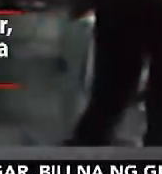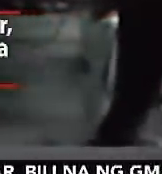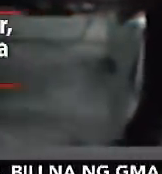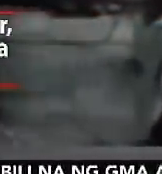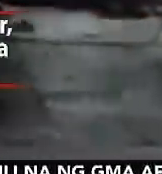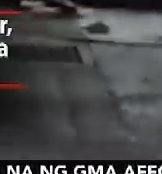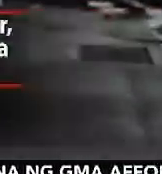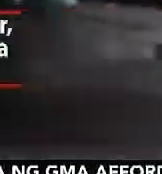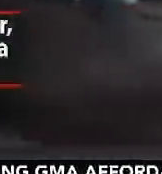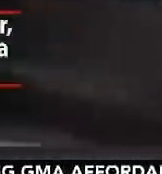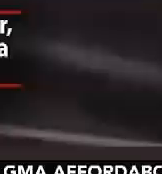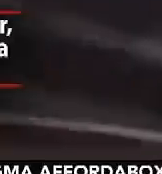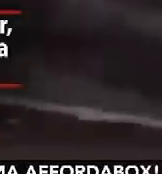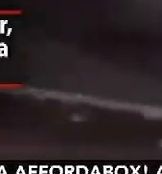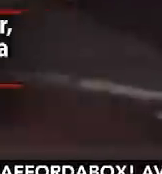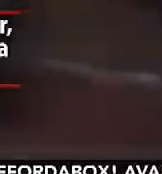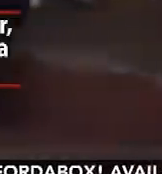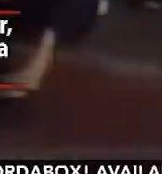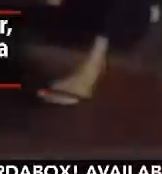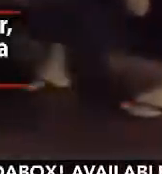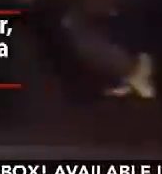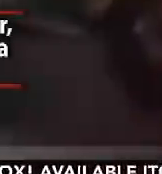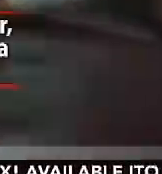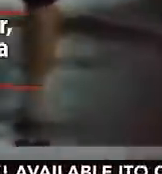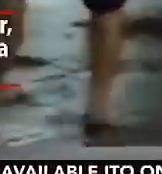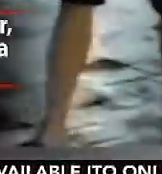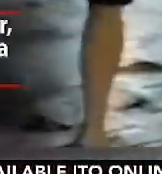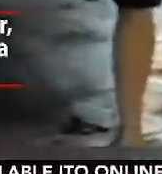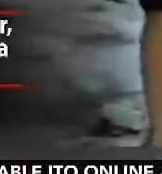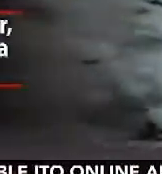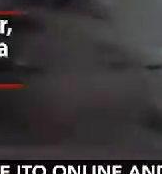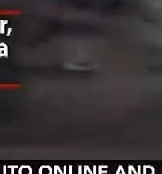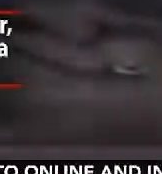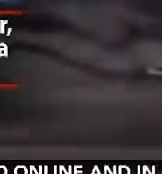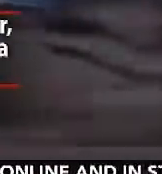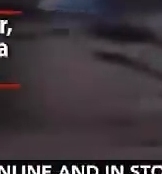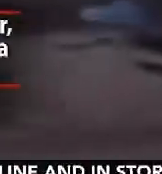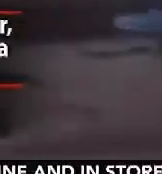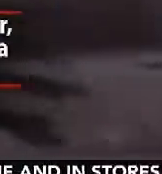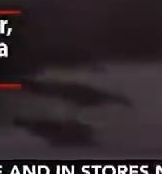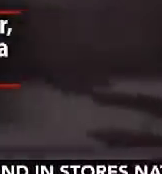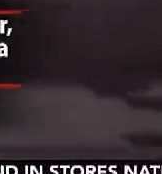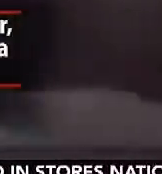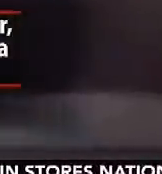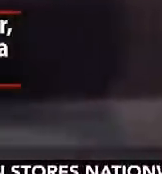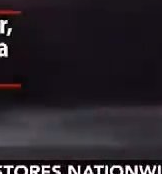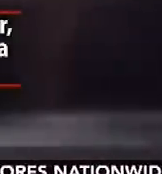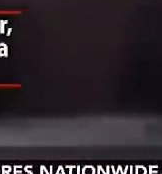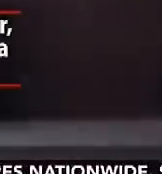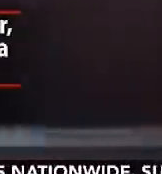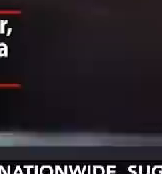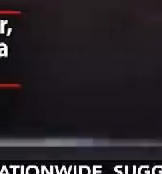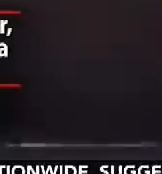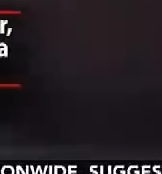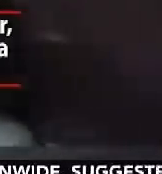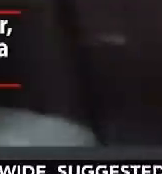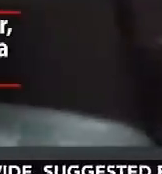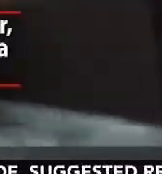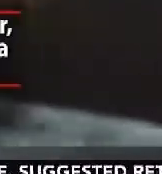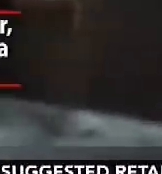Chief Eliasar, baka naman pwedeng bisitahin natin ang bawat mga sangay ng